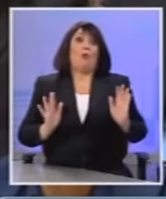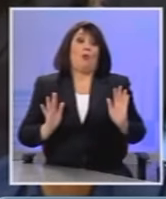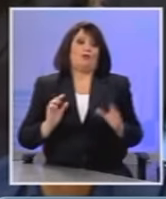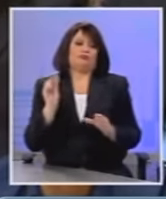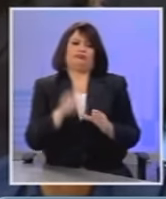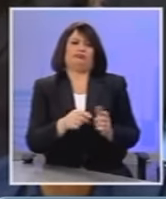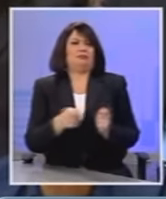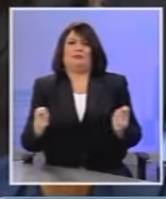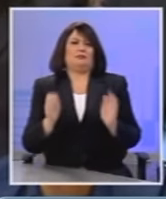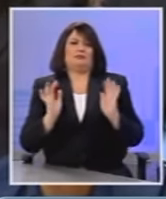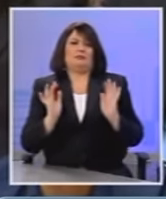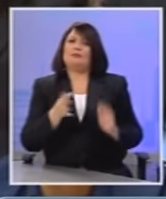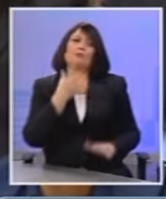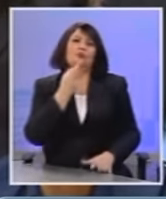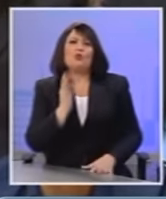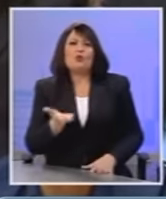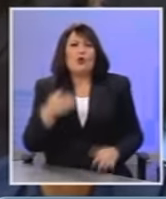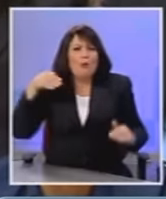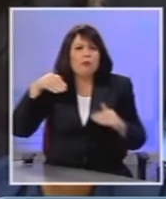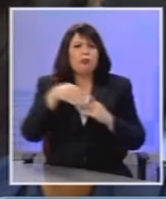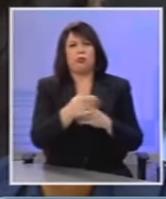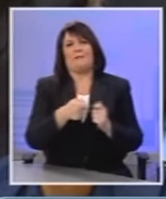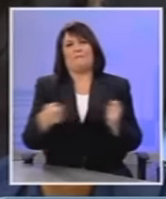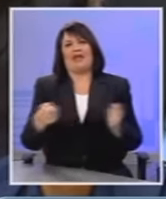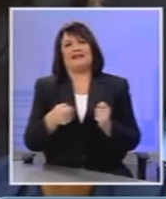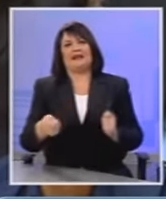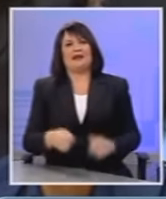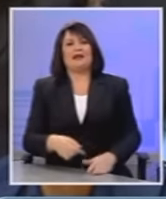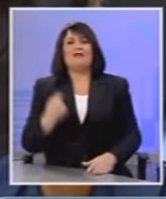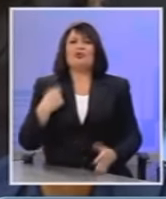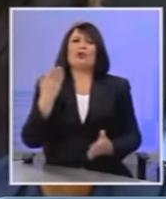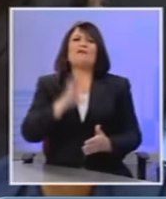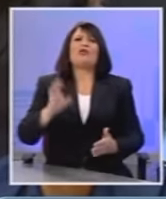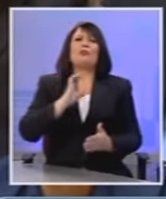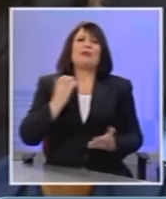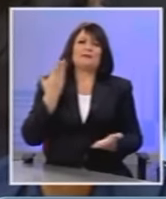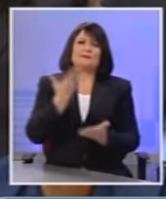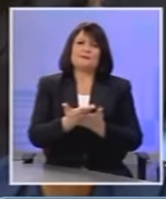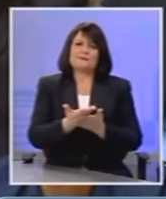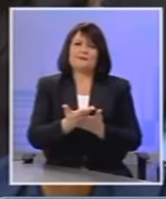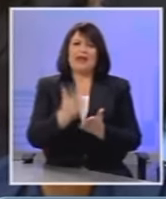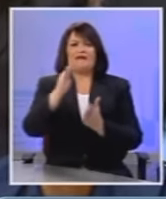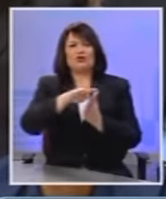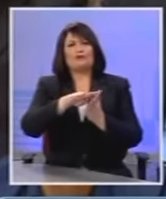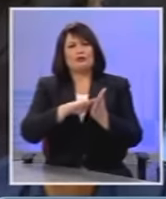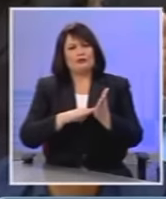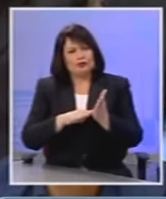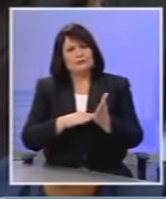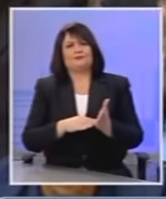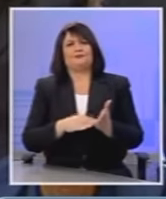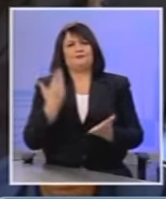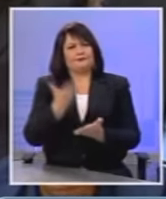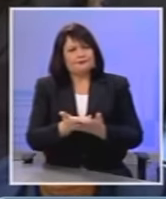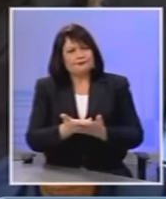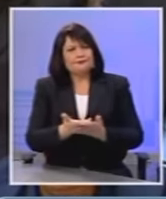μέτρα διότι είναι ηφαισιακά. Λες και τα προαπαιτούμενα του μνημονίου που ήρθε στη λεγόμενη